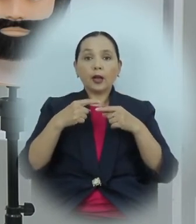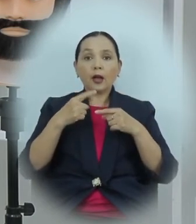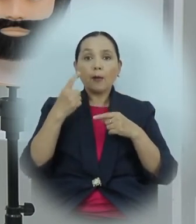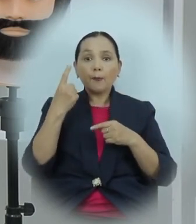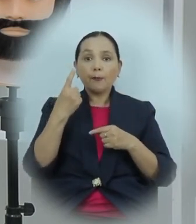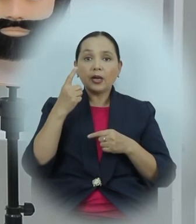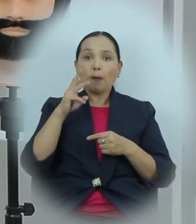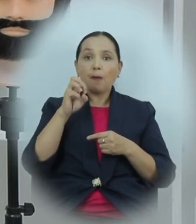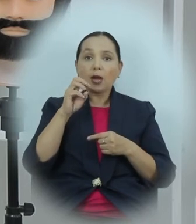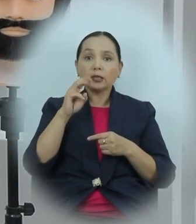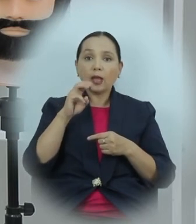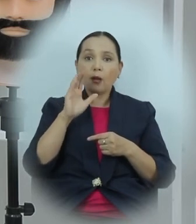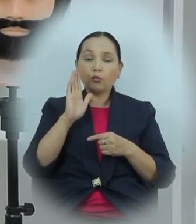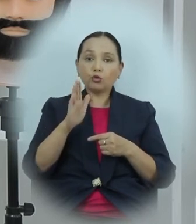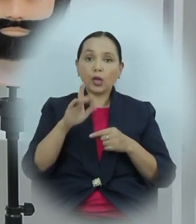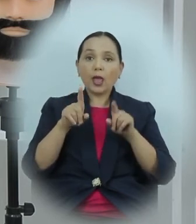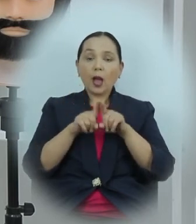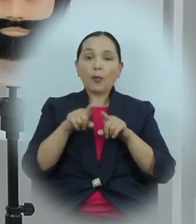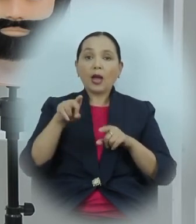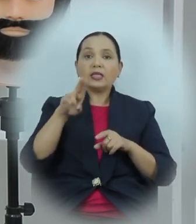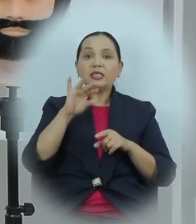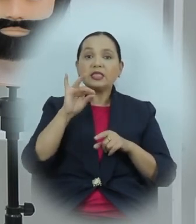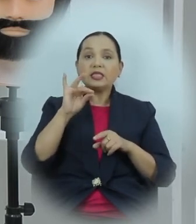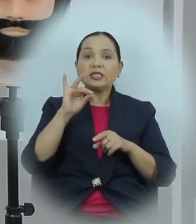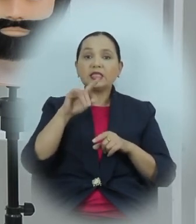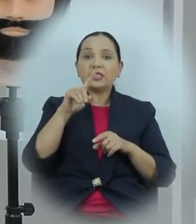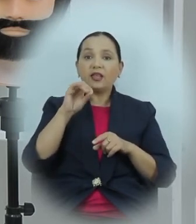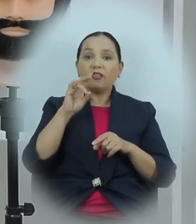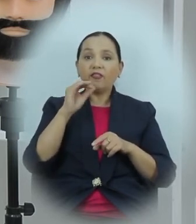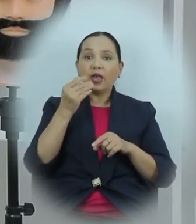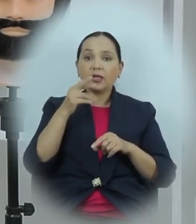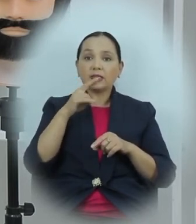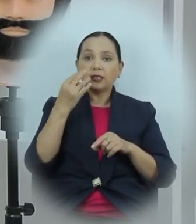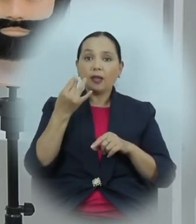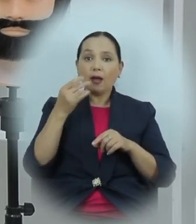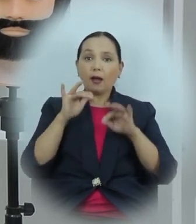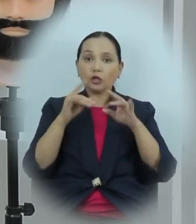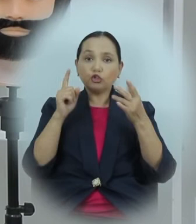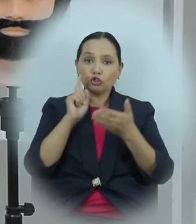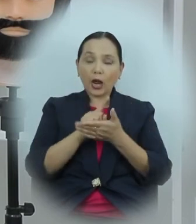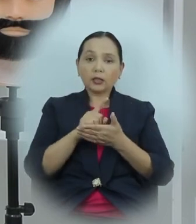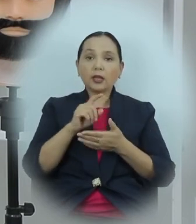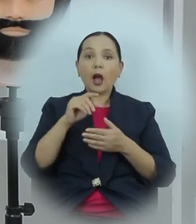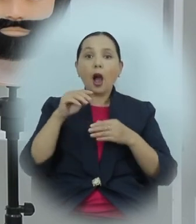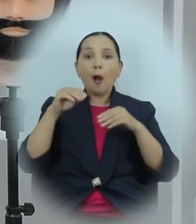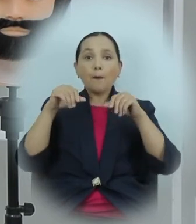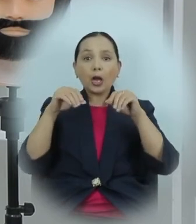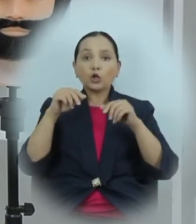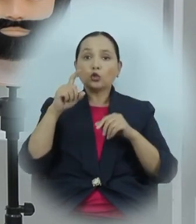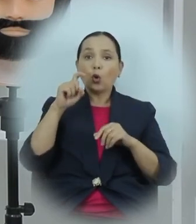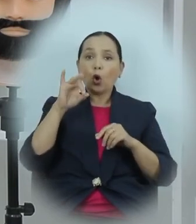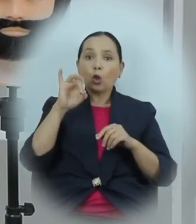haftada bir madde bu seyem bunu dezinfeksiya takılış ile şart. Yani paraşok sularda yok klor sularda yük koyuşlu